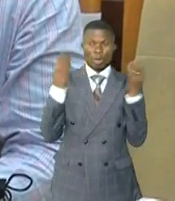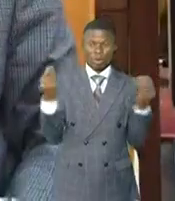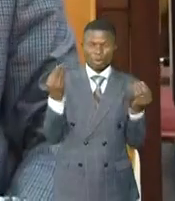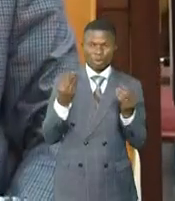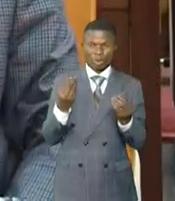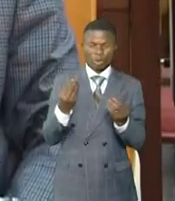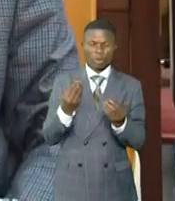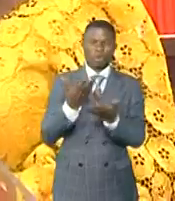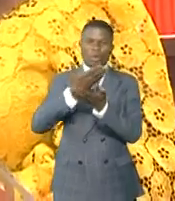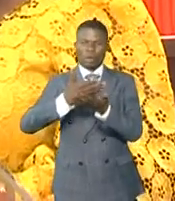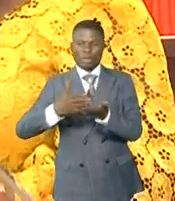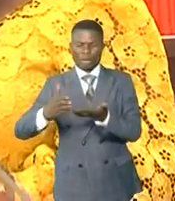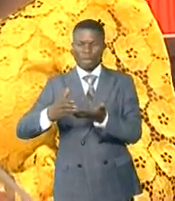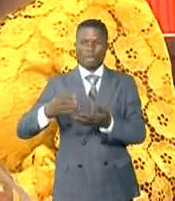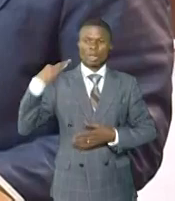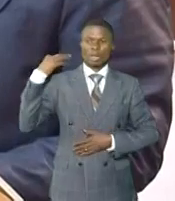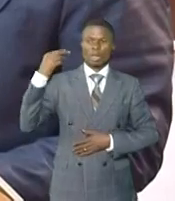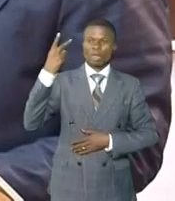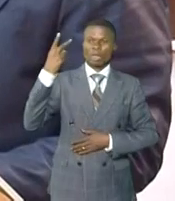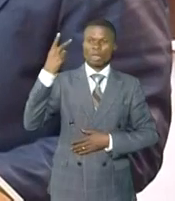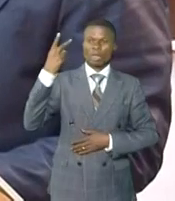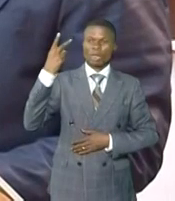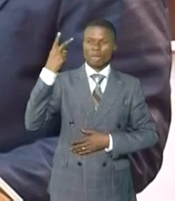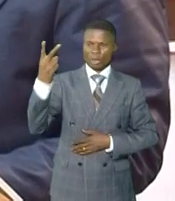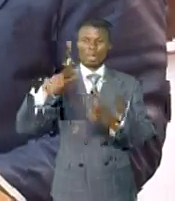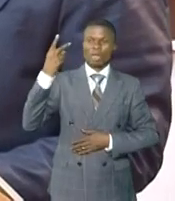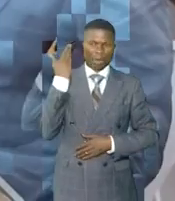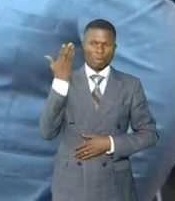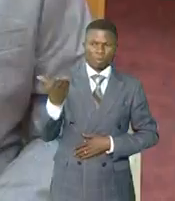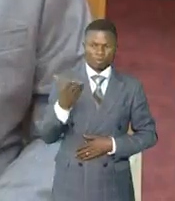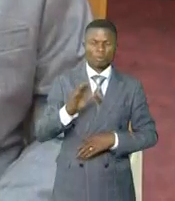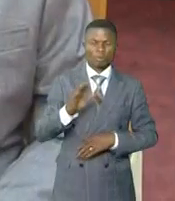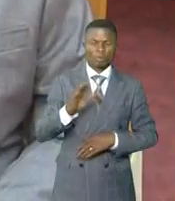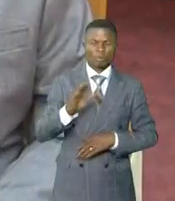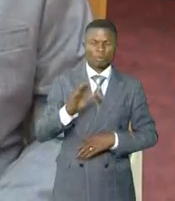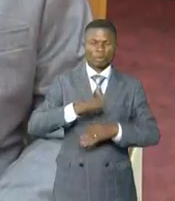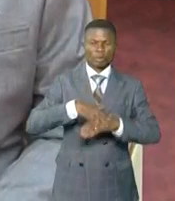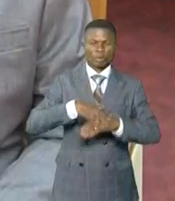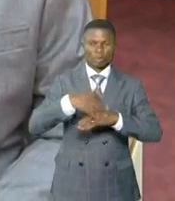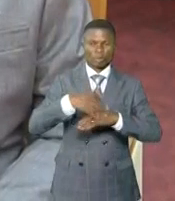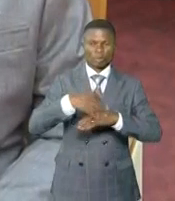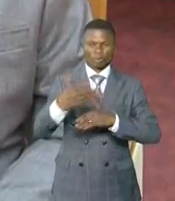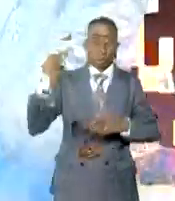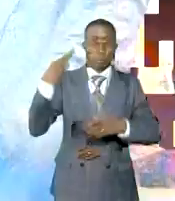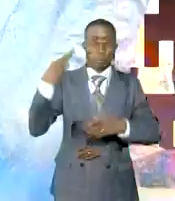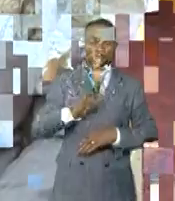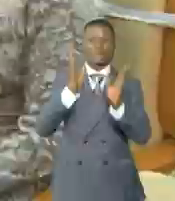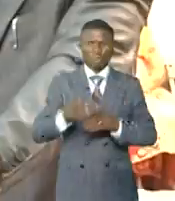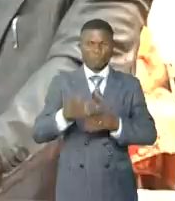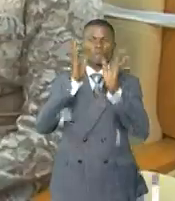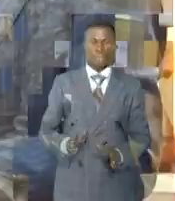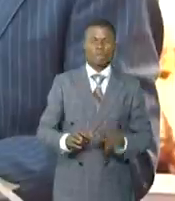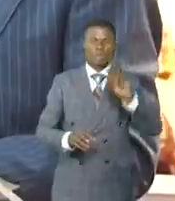départager deux candidats, Colette Chomba et Ancel Chiré. S'en est suivi les discours du rapporteur candidat.